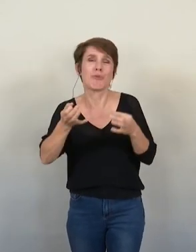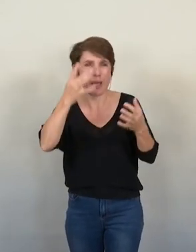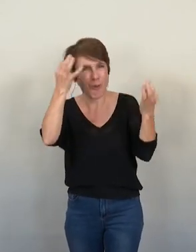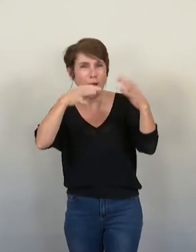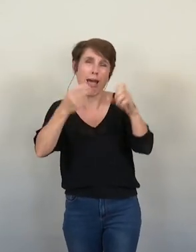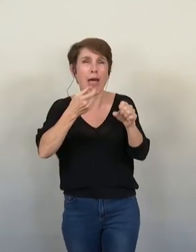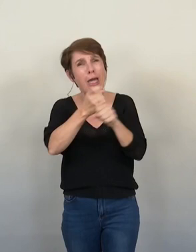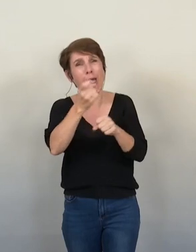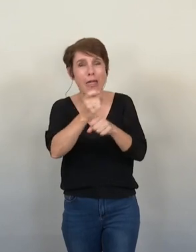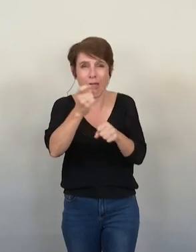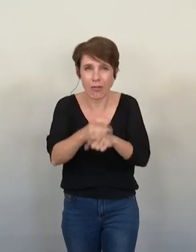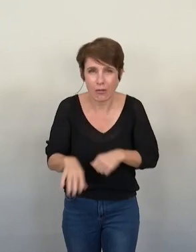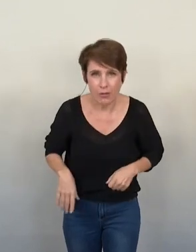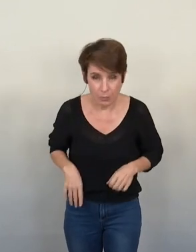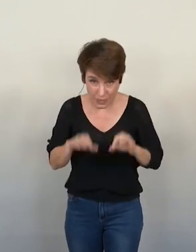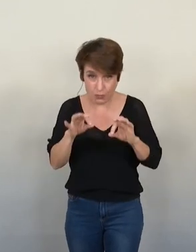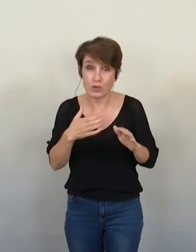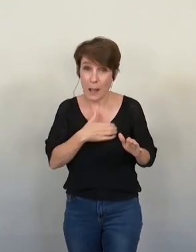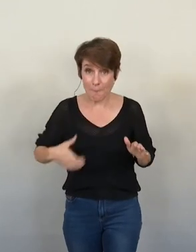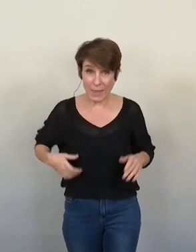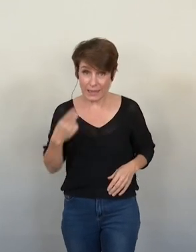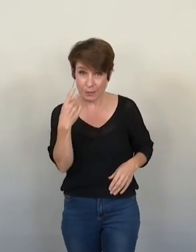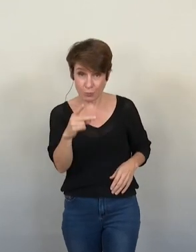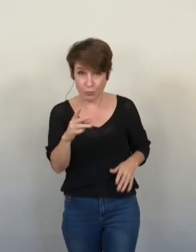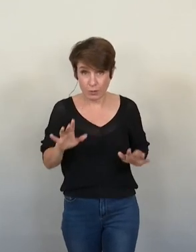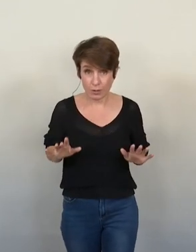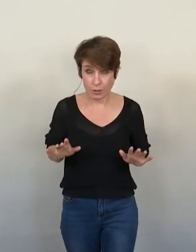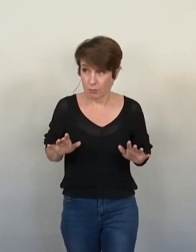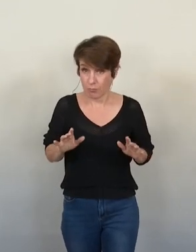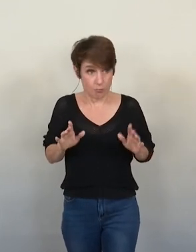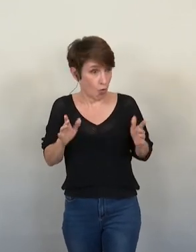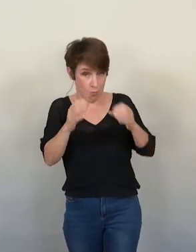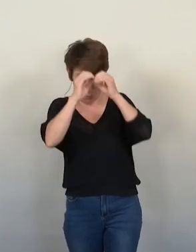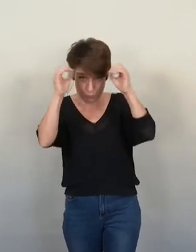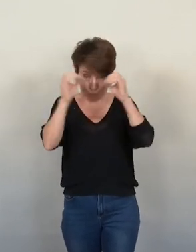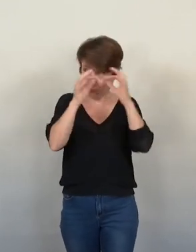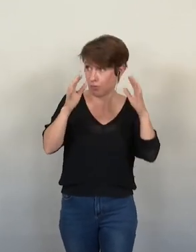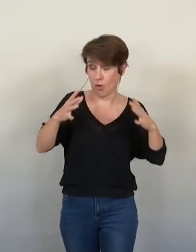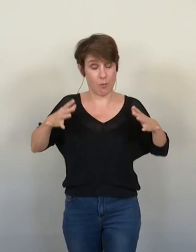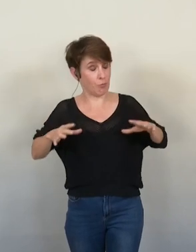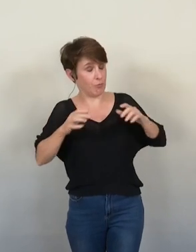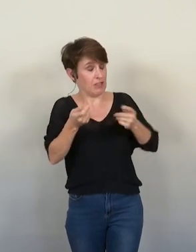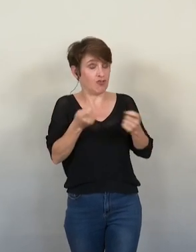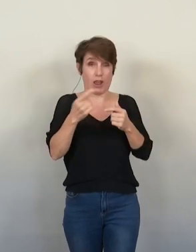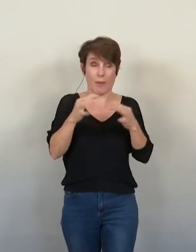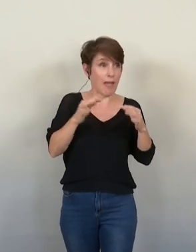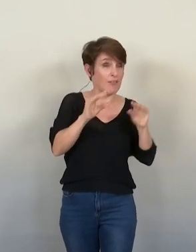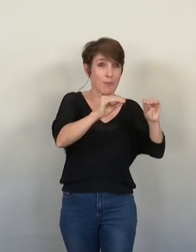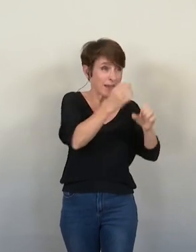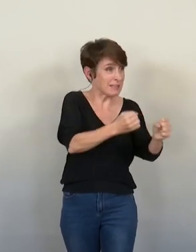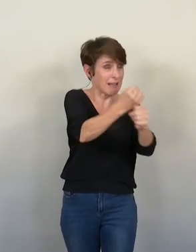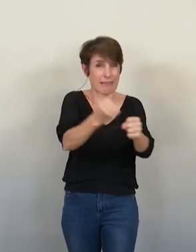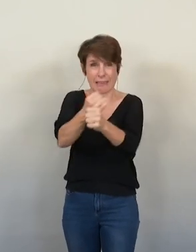votre mairie qui n'a aucune maîtrise ou volonté de maîtrise sur le type de commerce qui s'installe sur les boissons sucrées sur les alcool